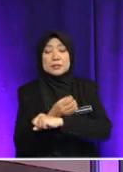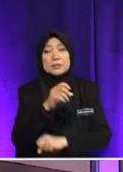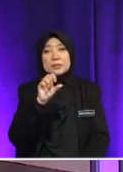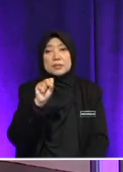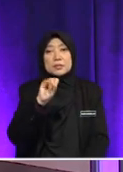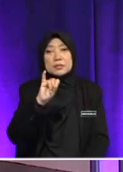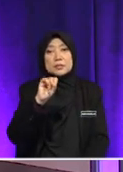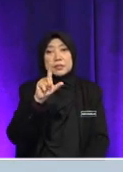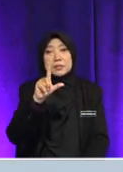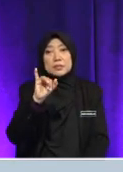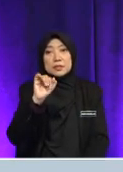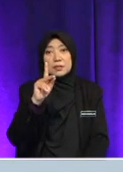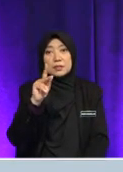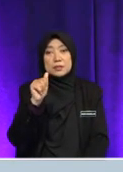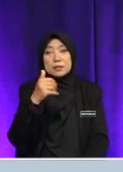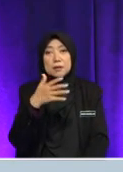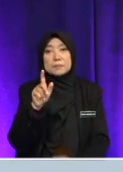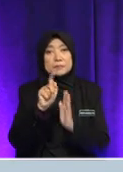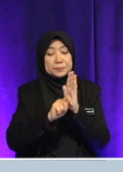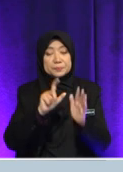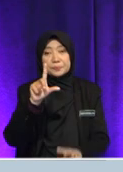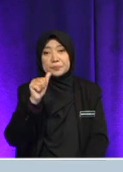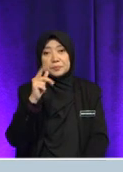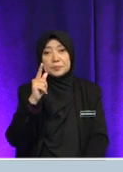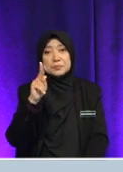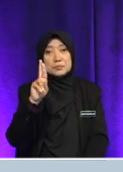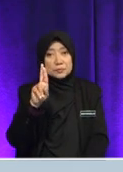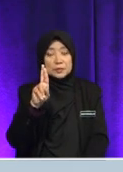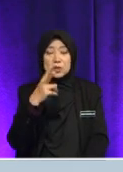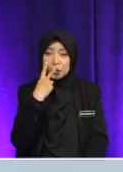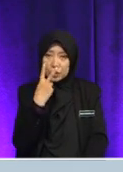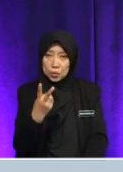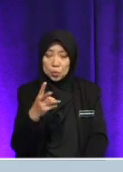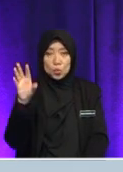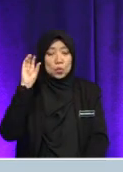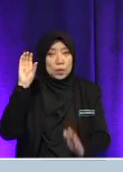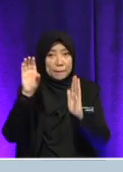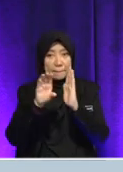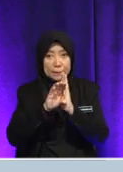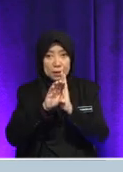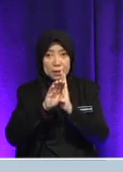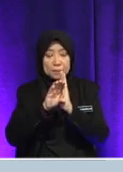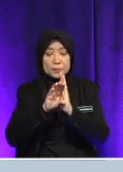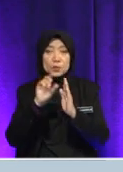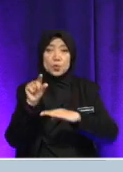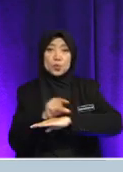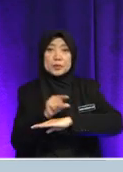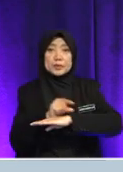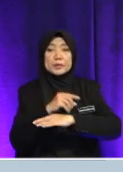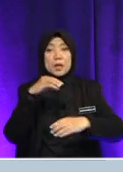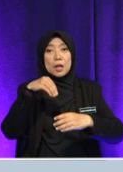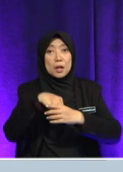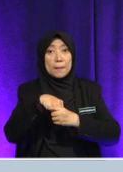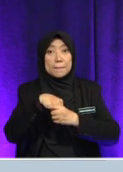pelakor Oke kaca silicatela Kurni Oke kalau mie ra Tengo dekat sini gambar raja Oke kita guna dalam pembuatan apa yang pertama